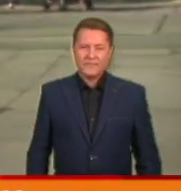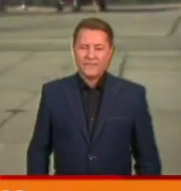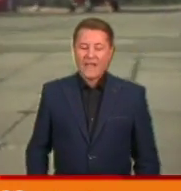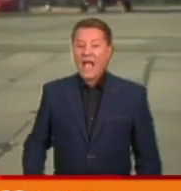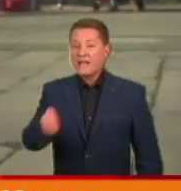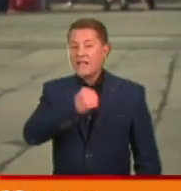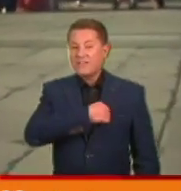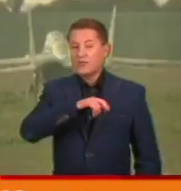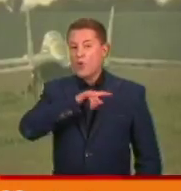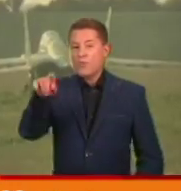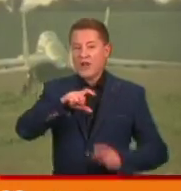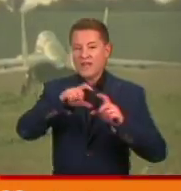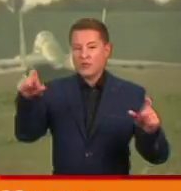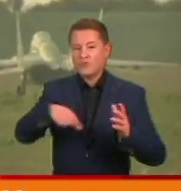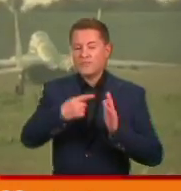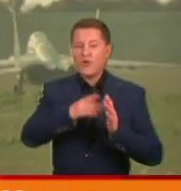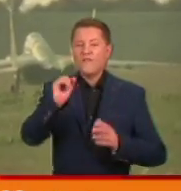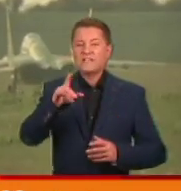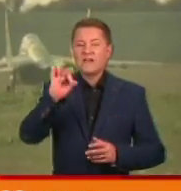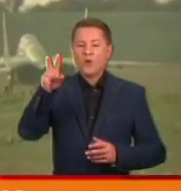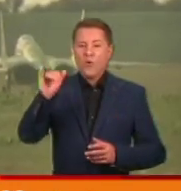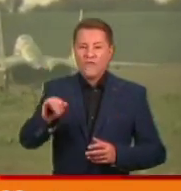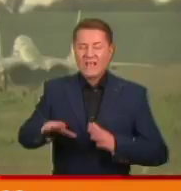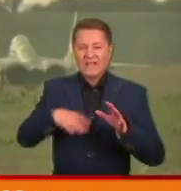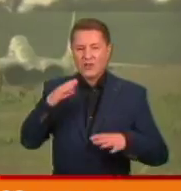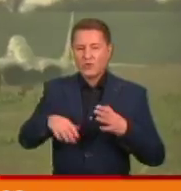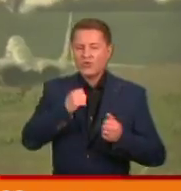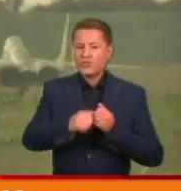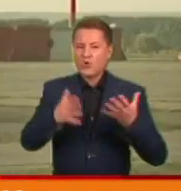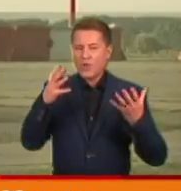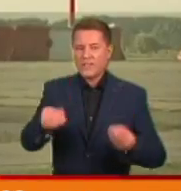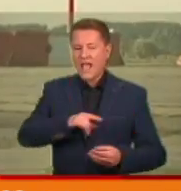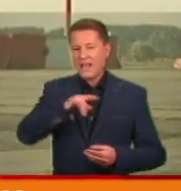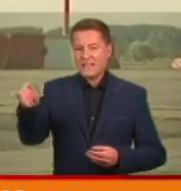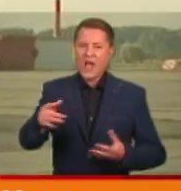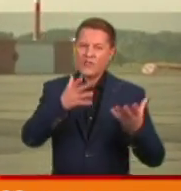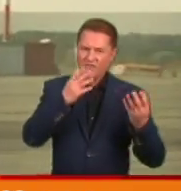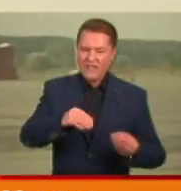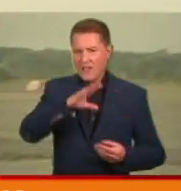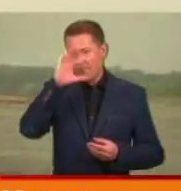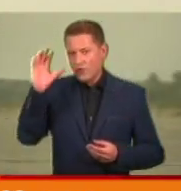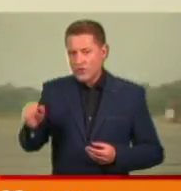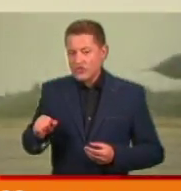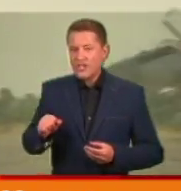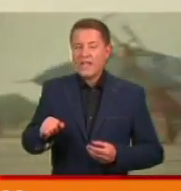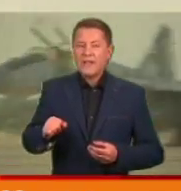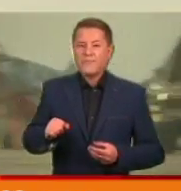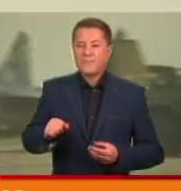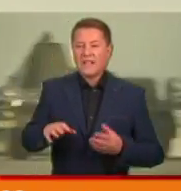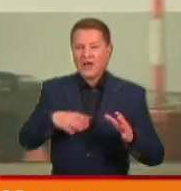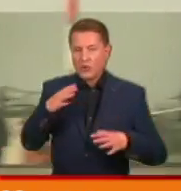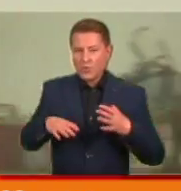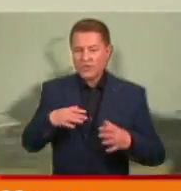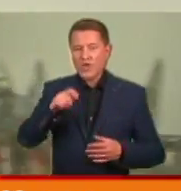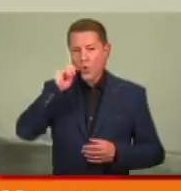На військовому летовищі в містечку Василькові пілоти тренуються чи не щодня, літають удень та вночі. Хоча до збройного конфлікту на Донбасі